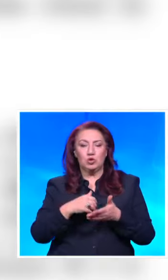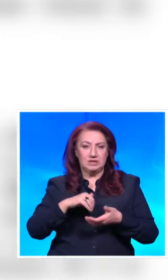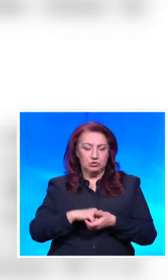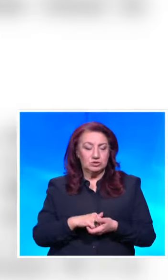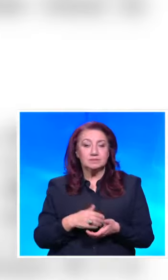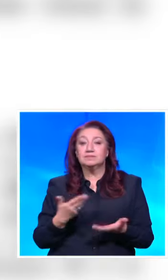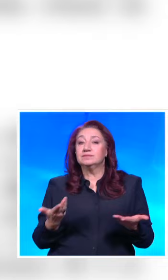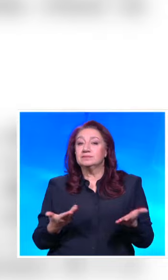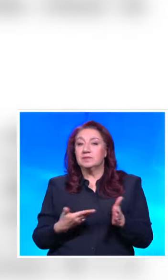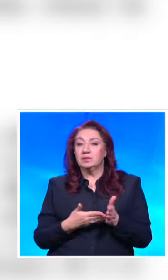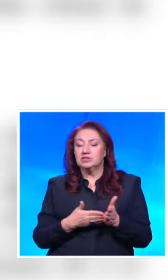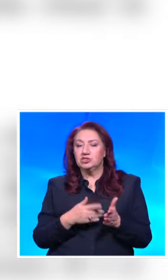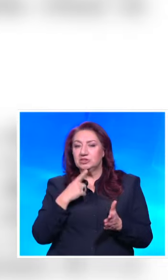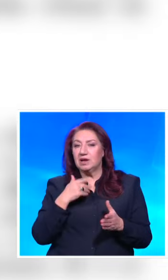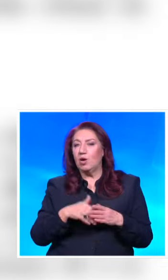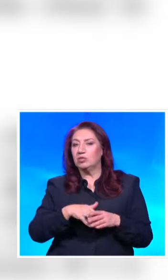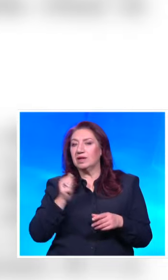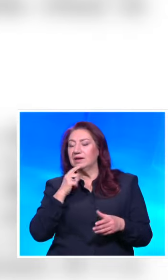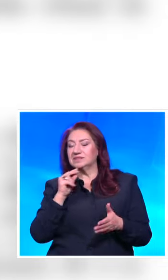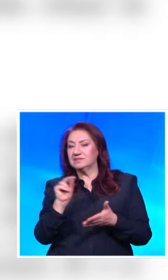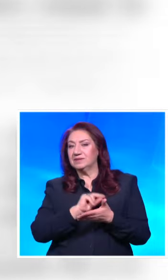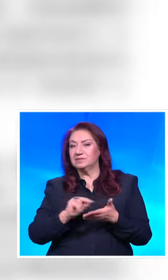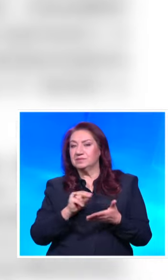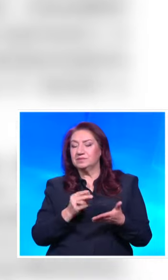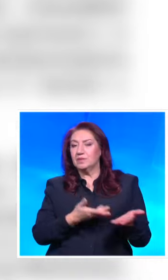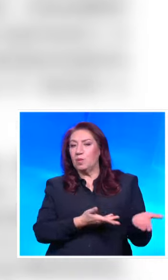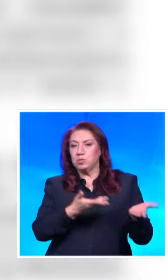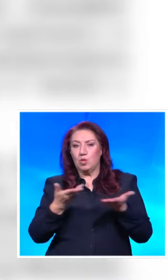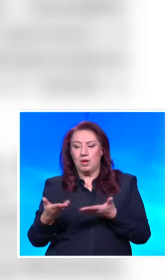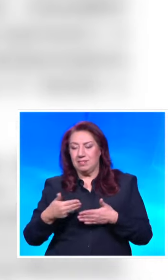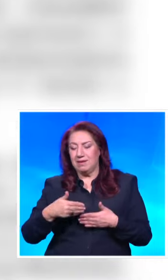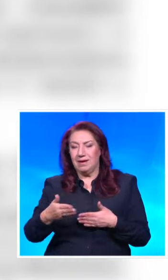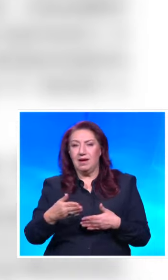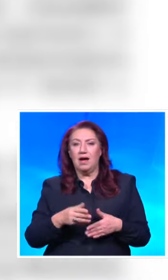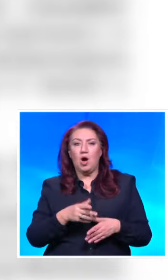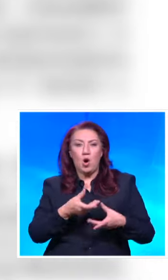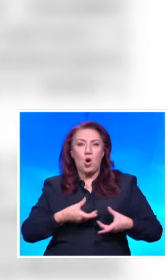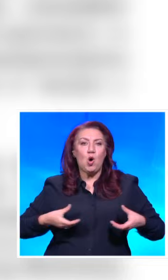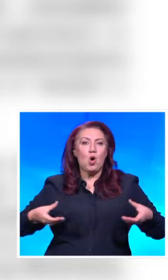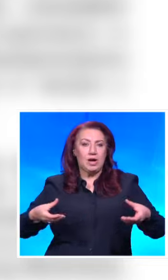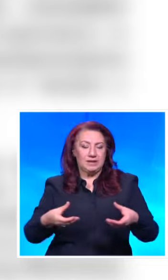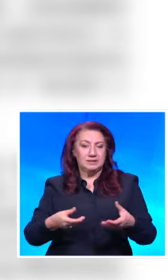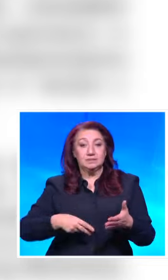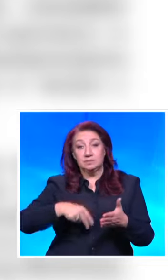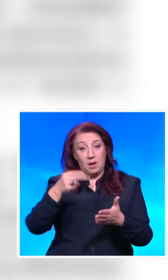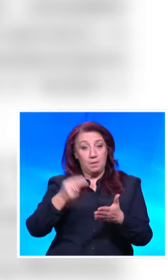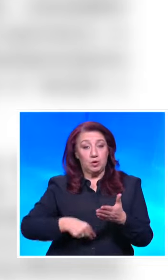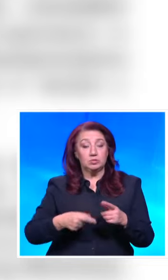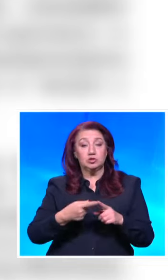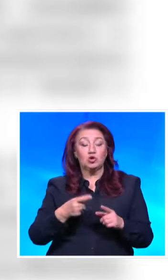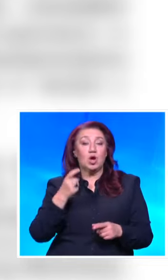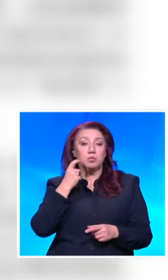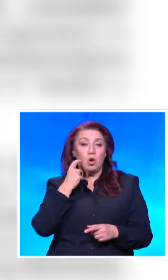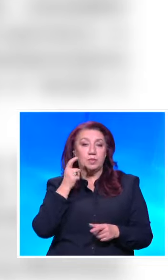извънреден конгрес поканата на централата за 15 март. Документът е подписан от Борислав Михайлов, въпреки че той подаде оставка като президент на БФС на